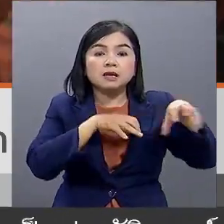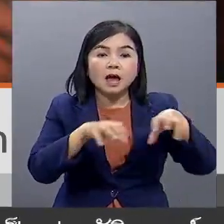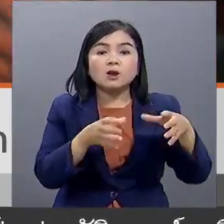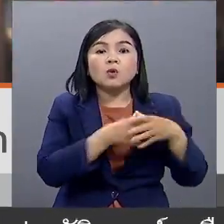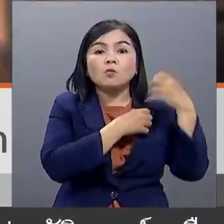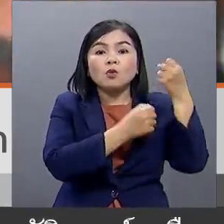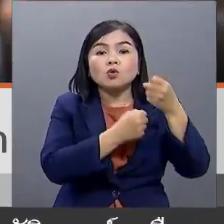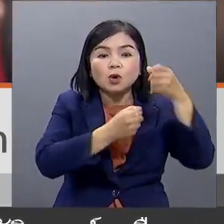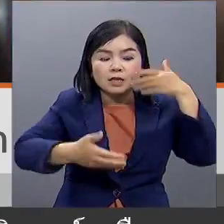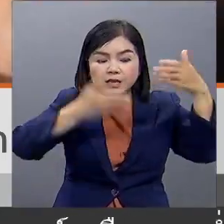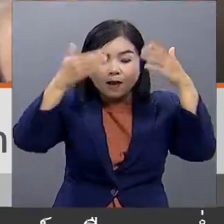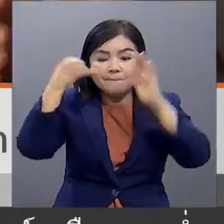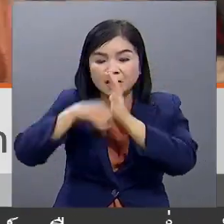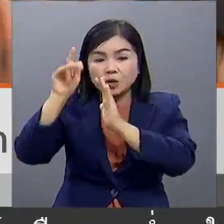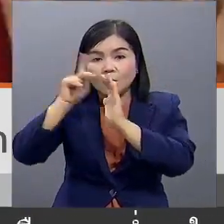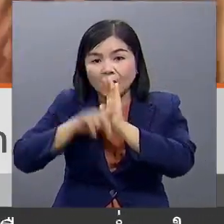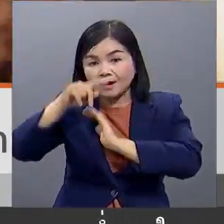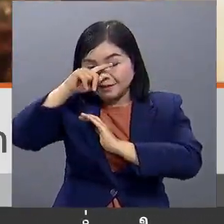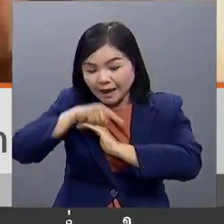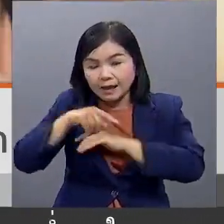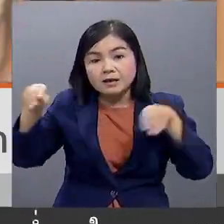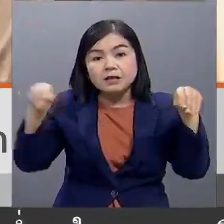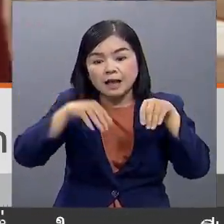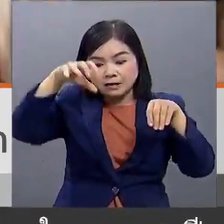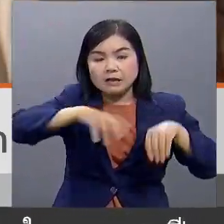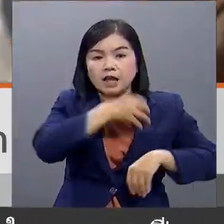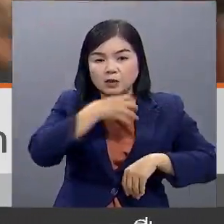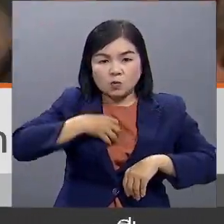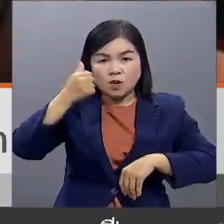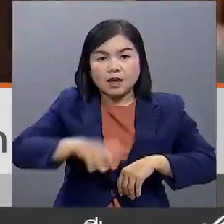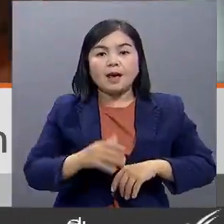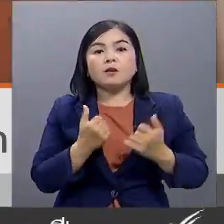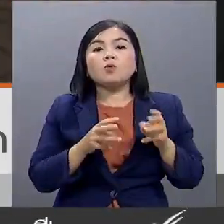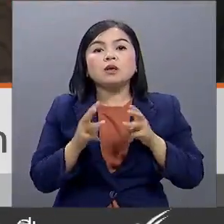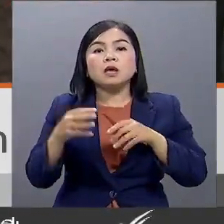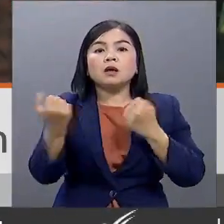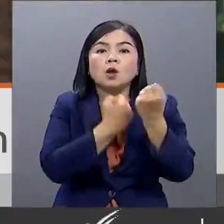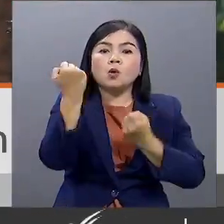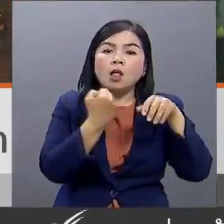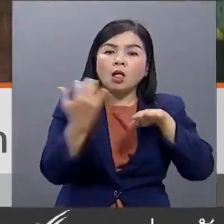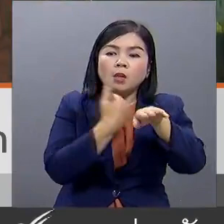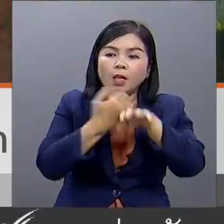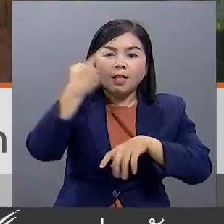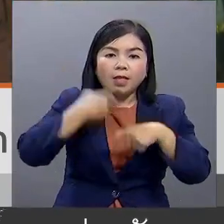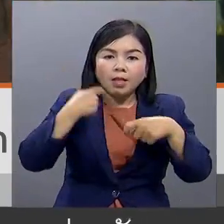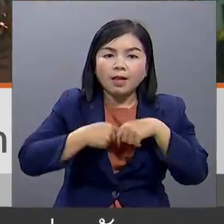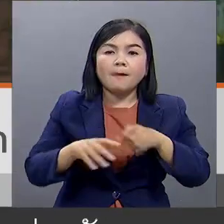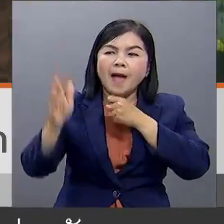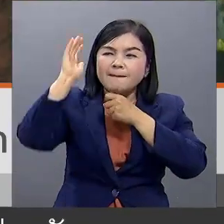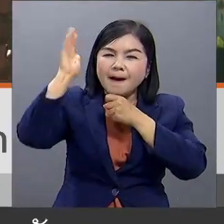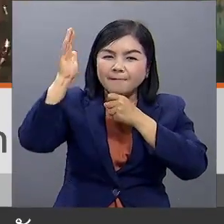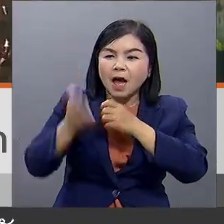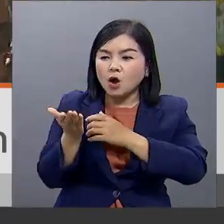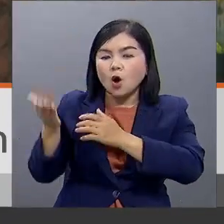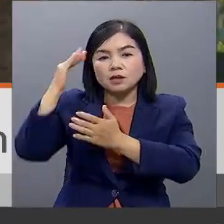กิจกรรมชุมนุมผิดกฎหมายเข้าใกล้สถานทูตปิดกั้นทางสัญจรและก็ใช้เครื่องขยายเสียงโดยไม่ได้รับอนุญาต